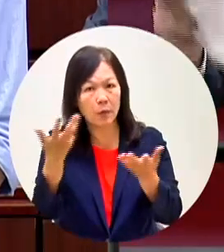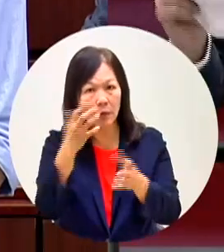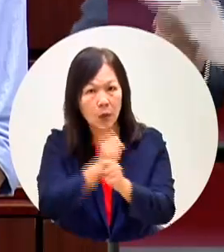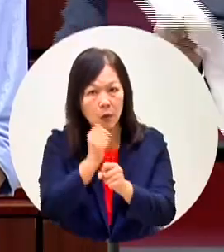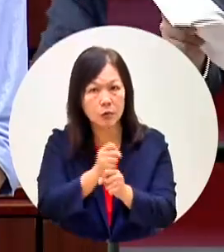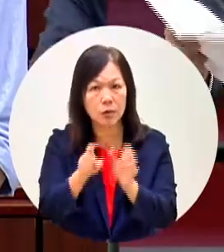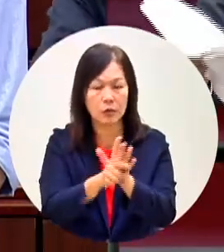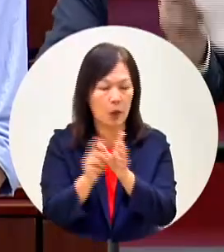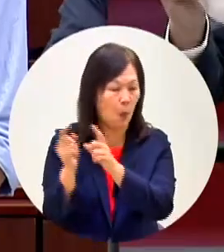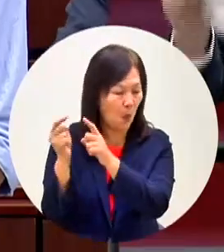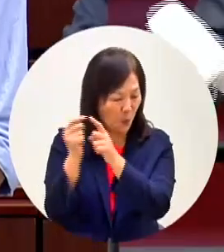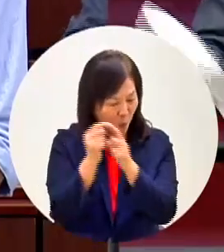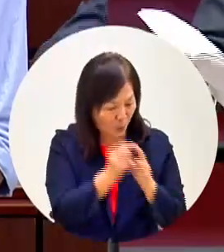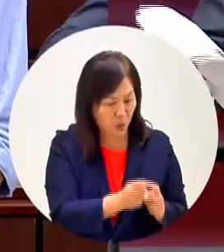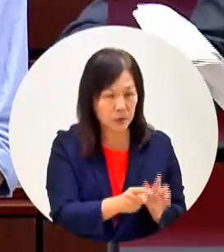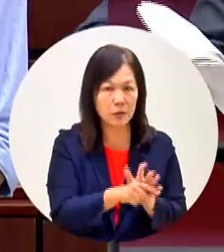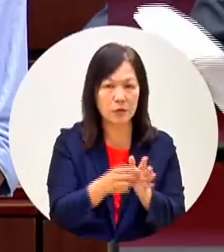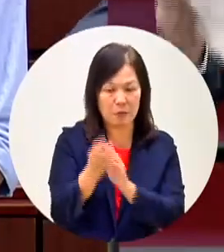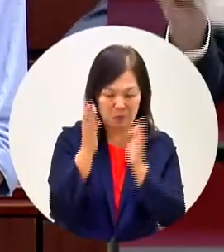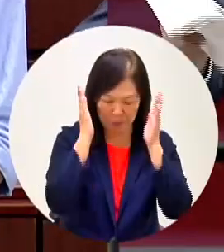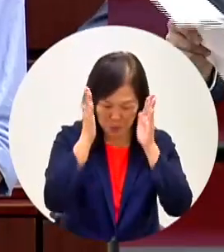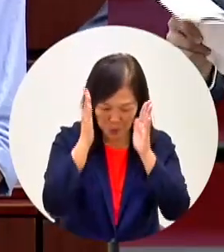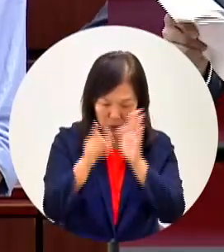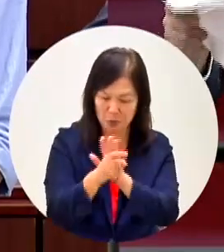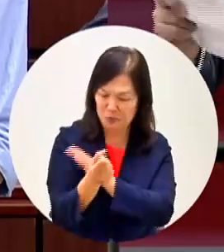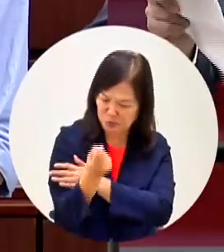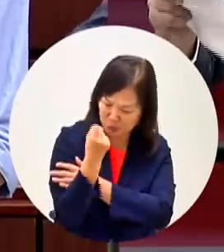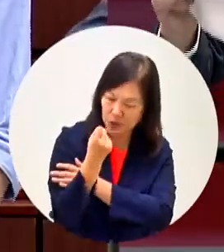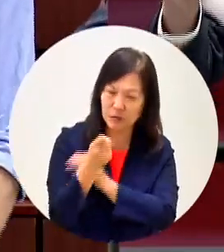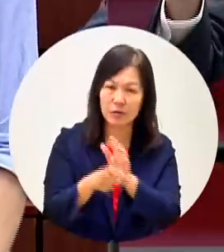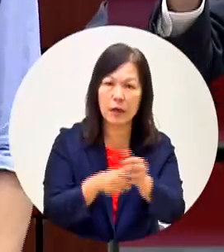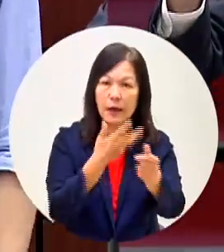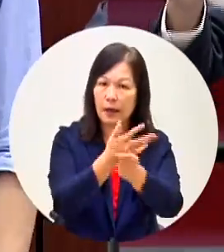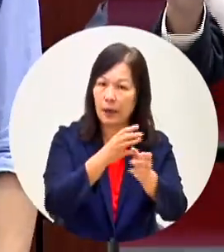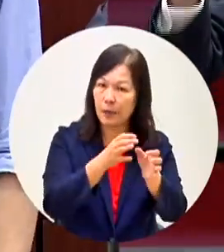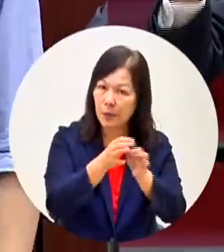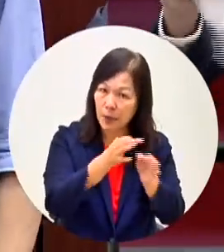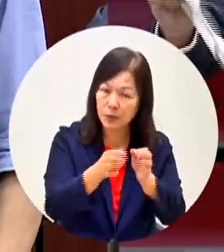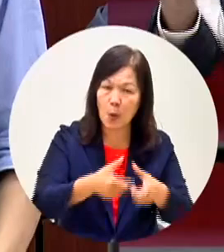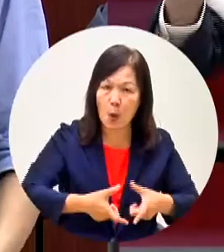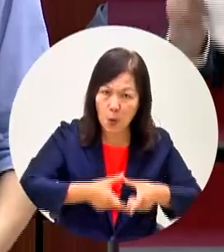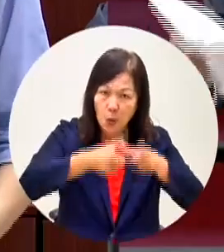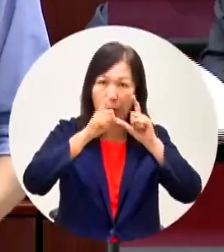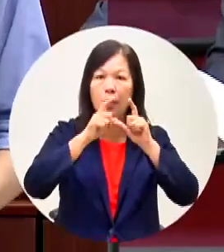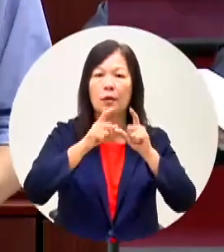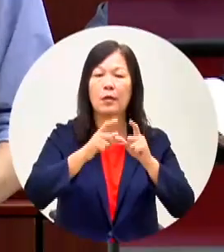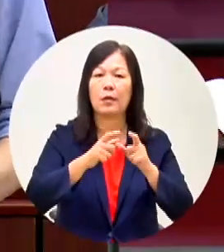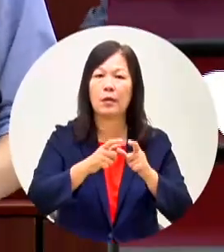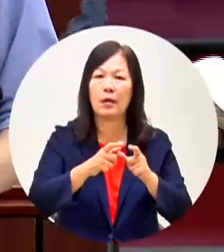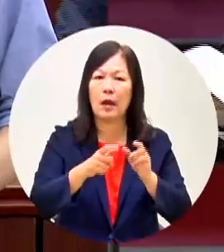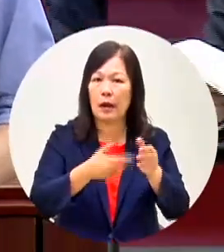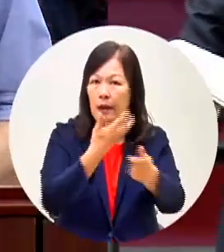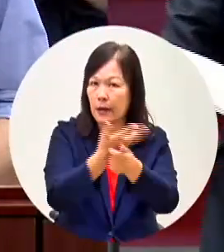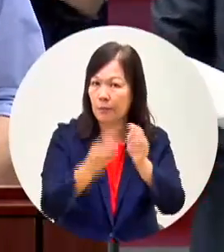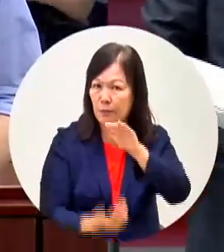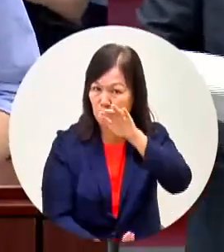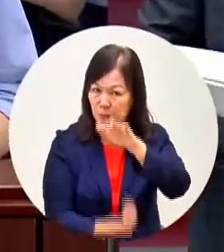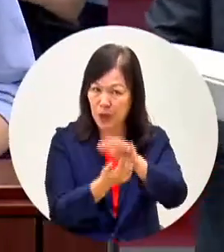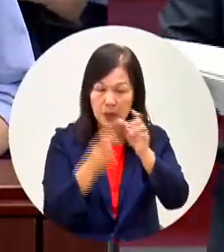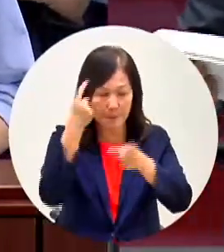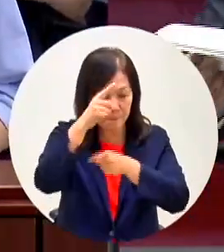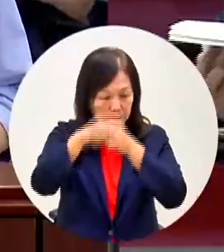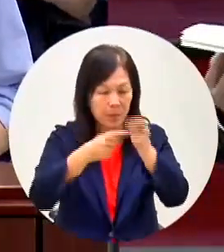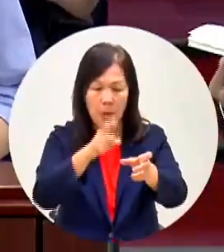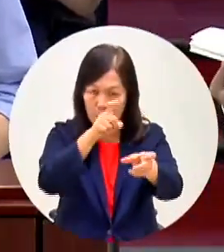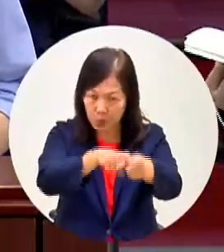真用力的让产业的复苏可以达到所谓的明年的目标？ 林远，我跟你